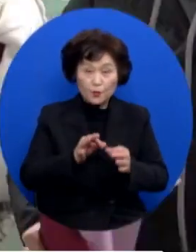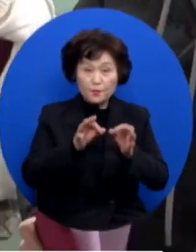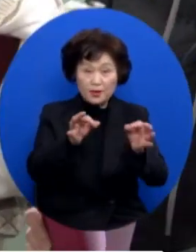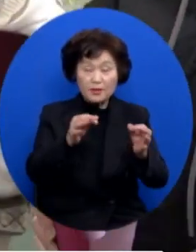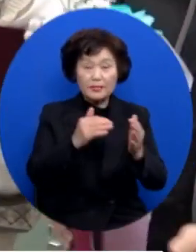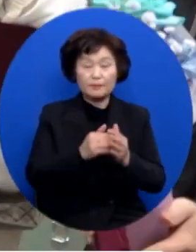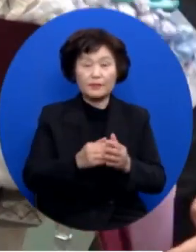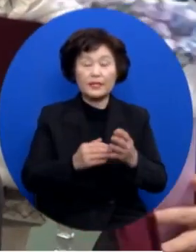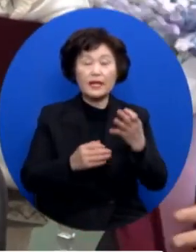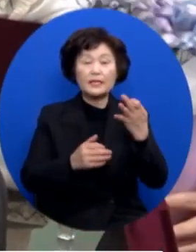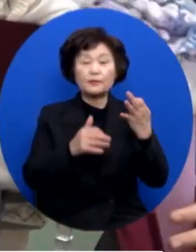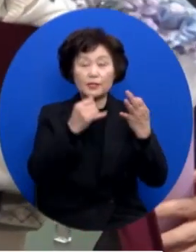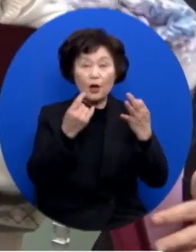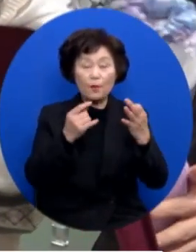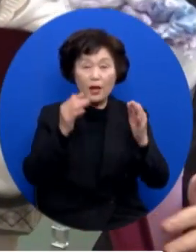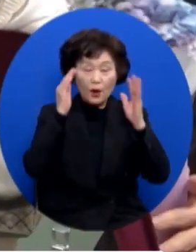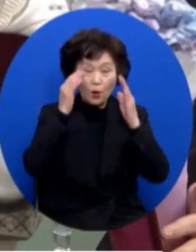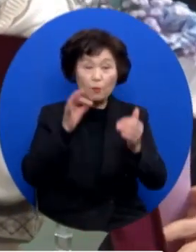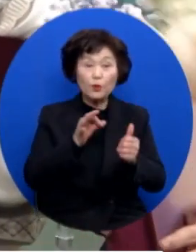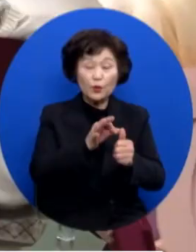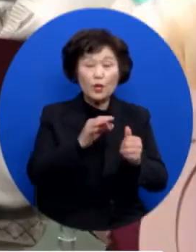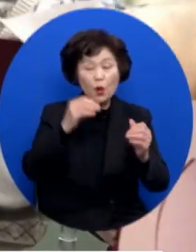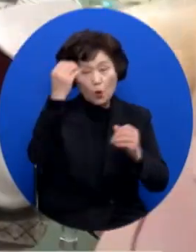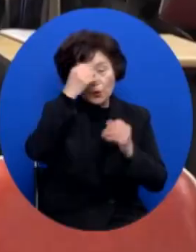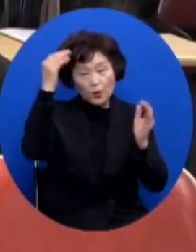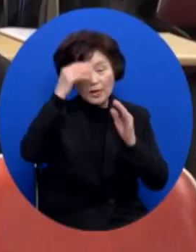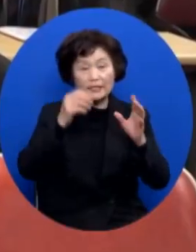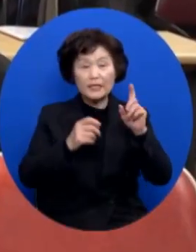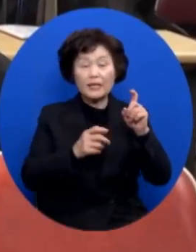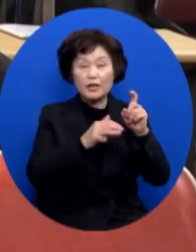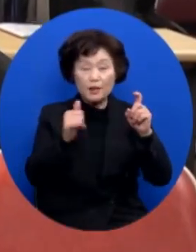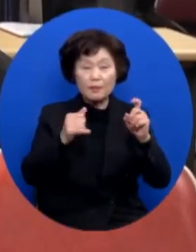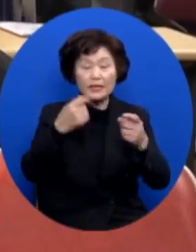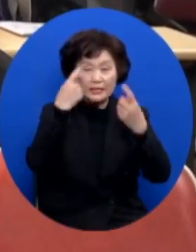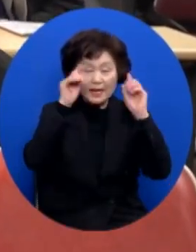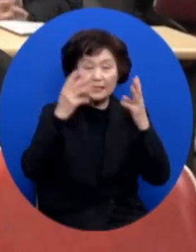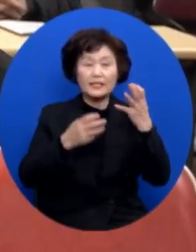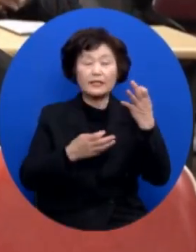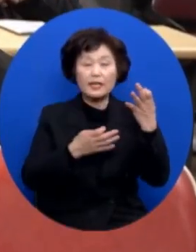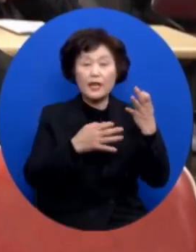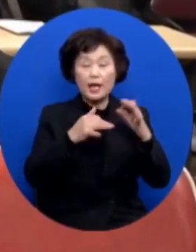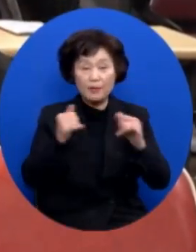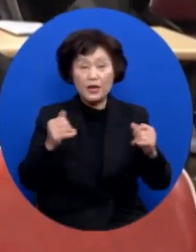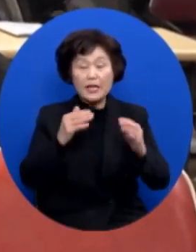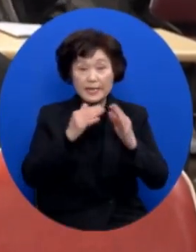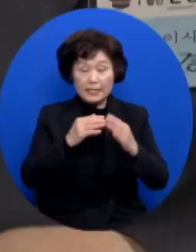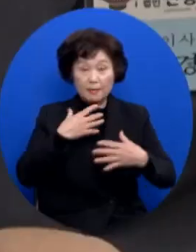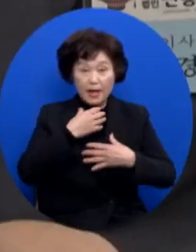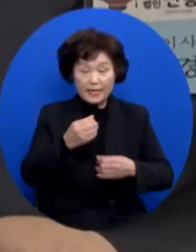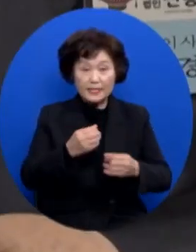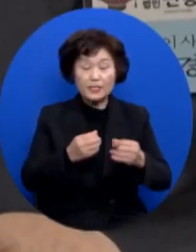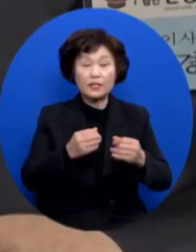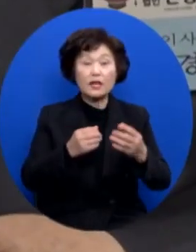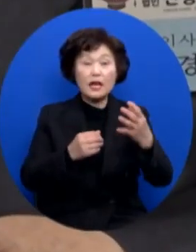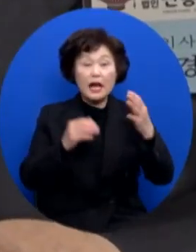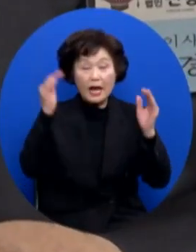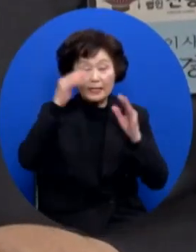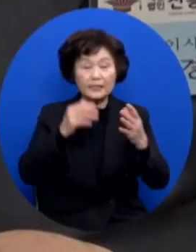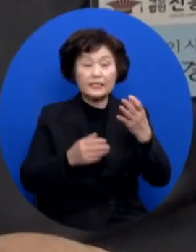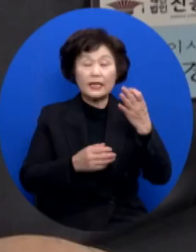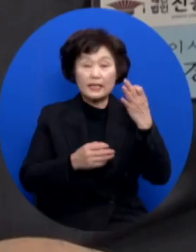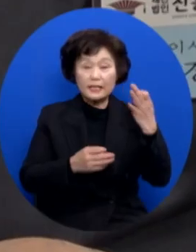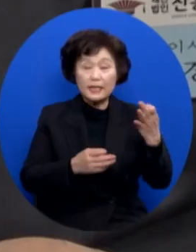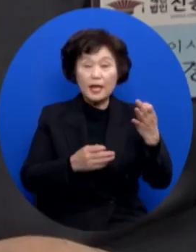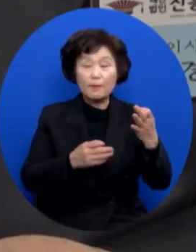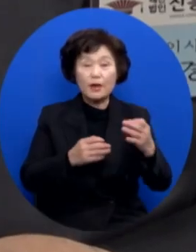지능장학재단은 제14회 장학생으로 고등학생 10명, 대학생 14명, 주거안정지원 장학생 10명, 키르키즈스탄